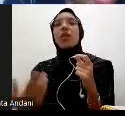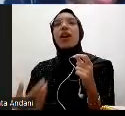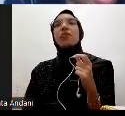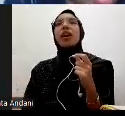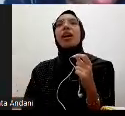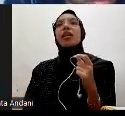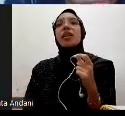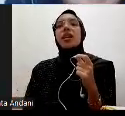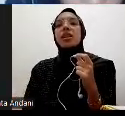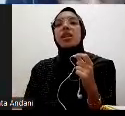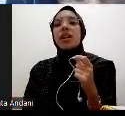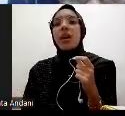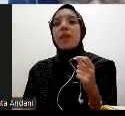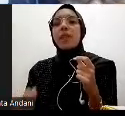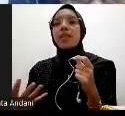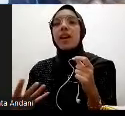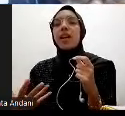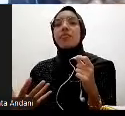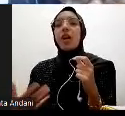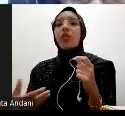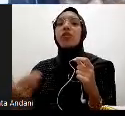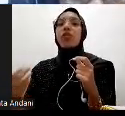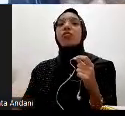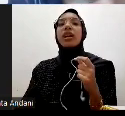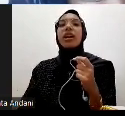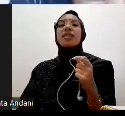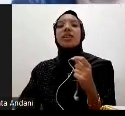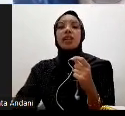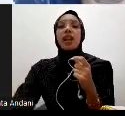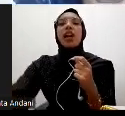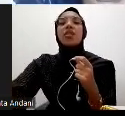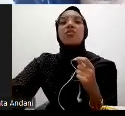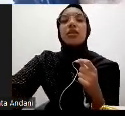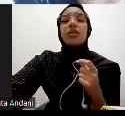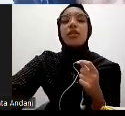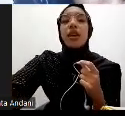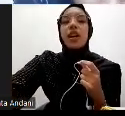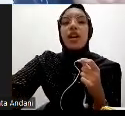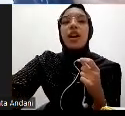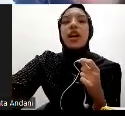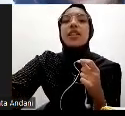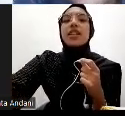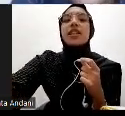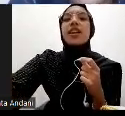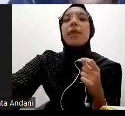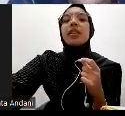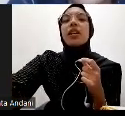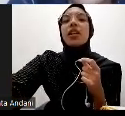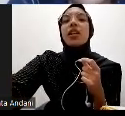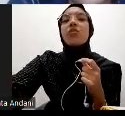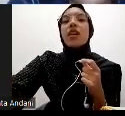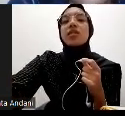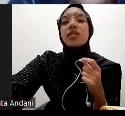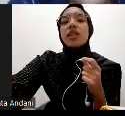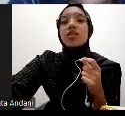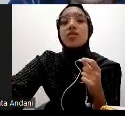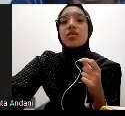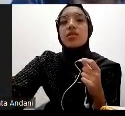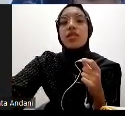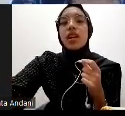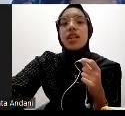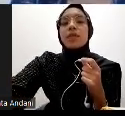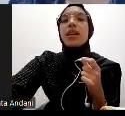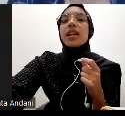tidur, bahkan mereka tidak nyaman dalam melakukan komunikasi secara langsung gitu. Oke, di sini terdapat dua studi